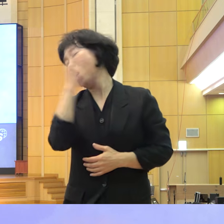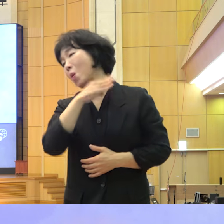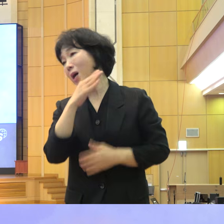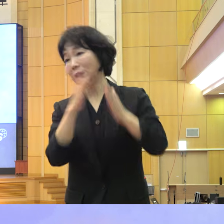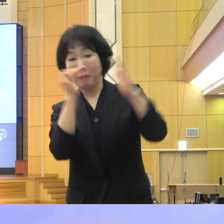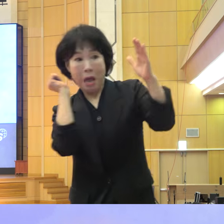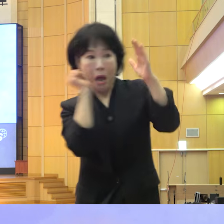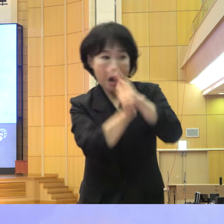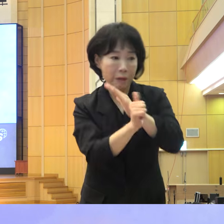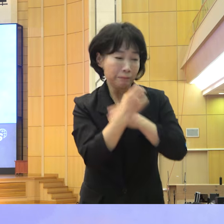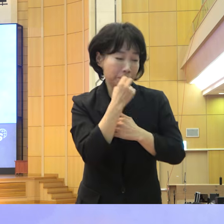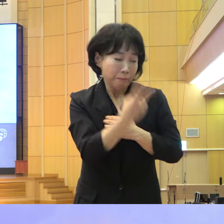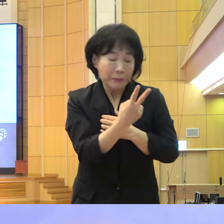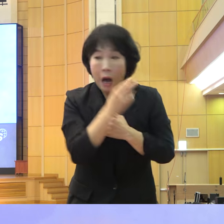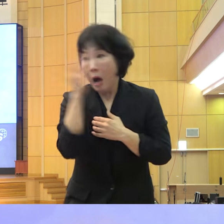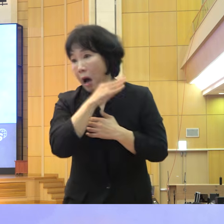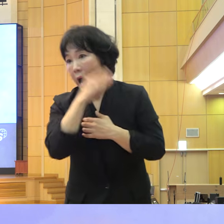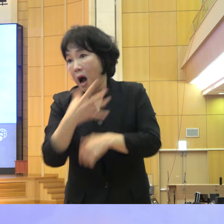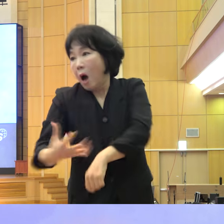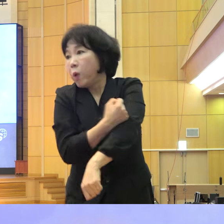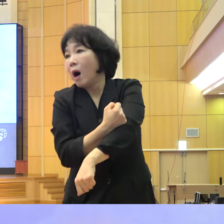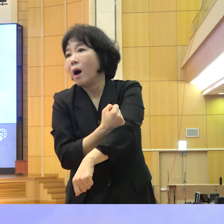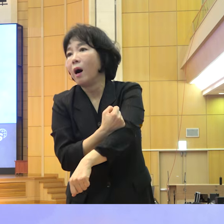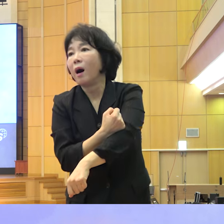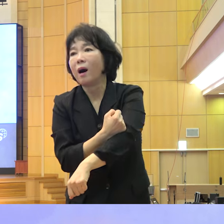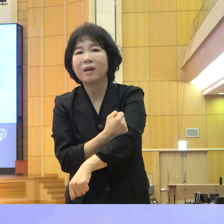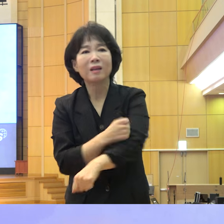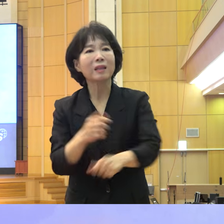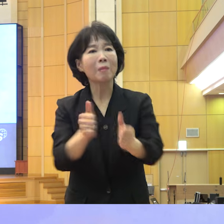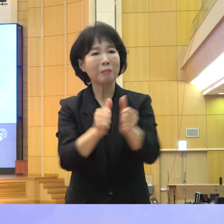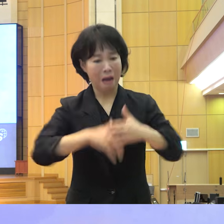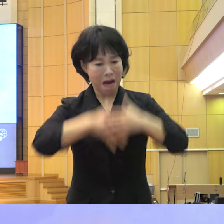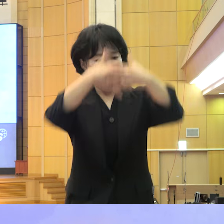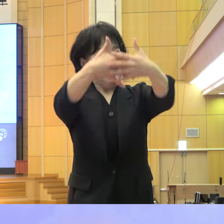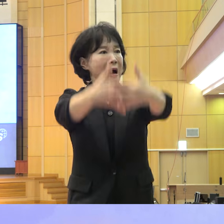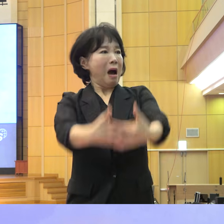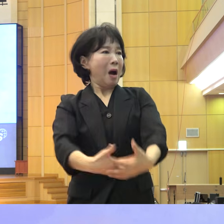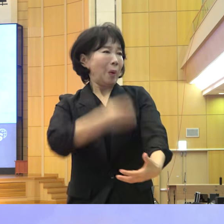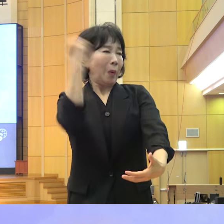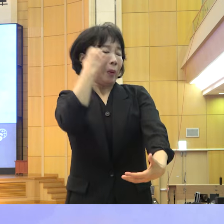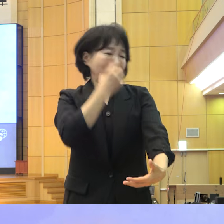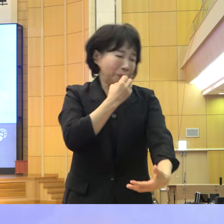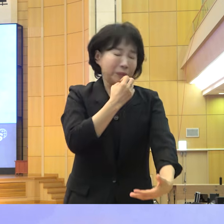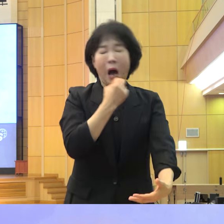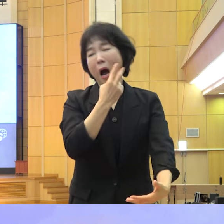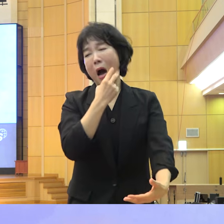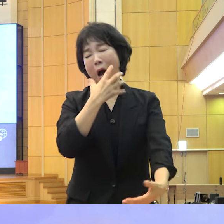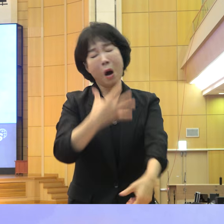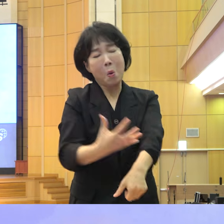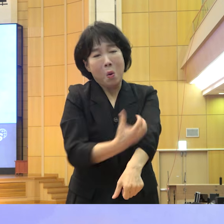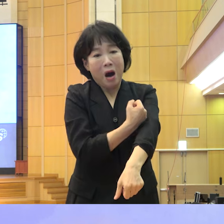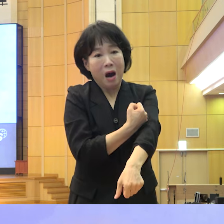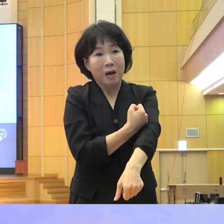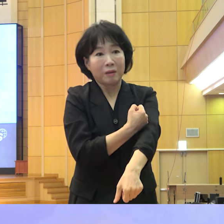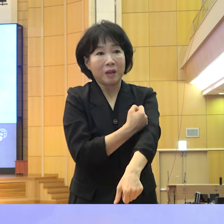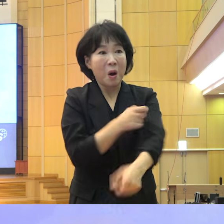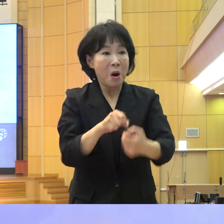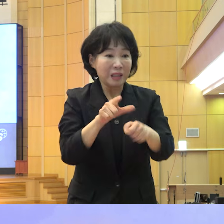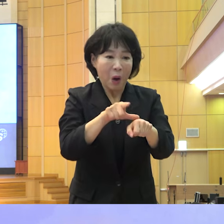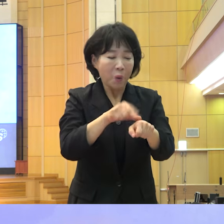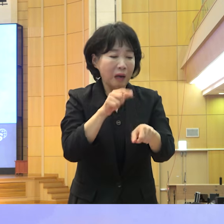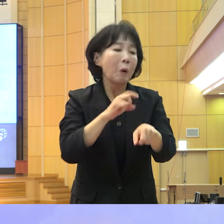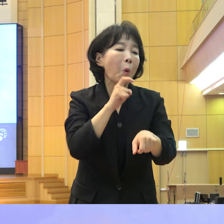없어. 신방 예배 제일 빨리 끝난 때가 그때요. 5분. 신방 예배 5분